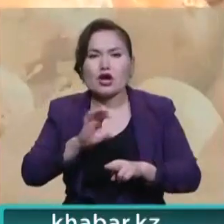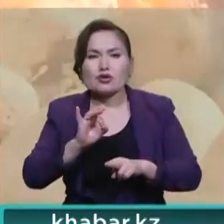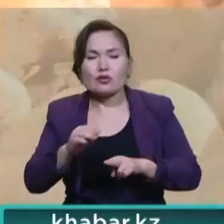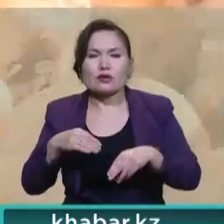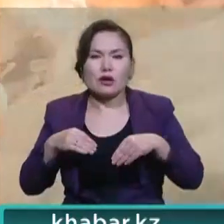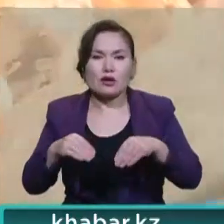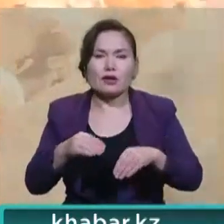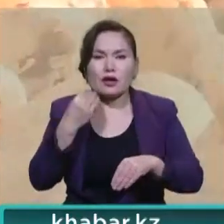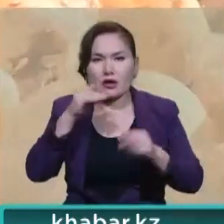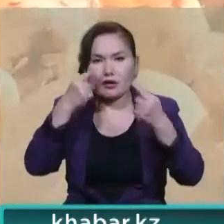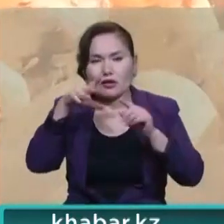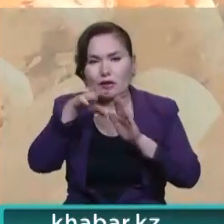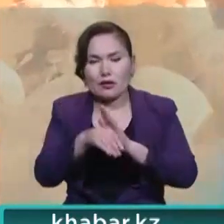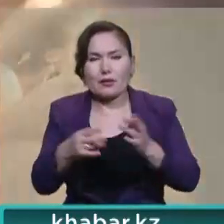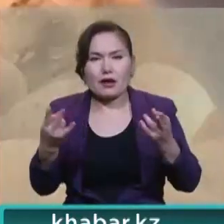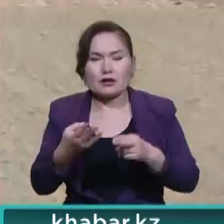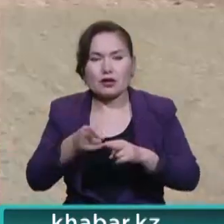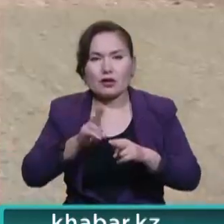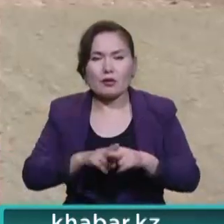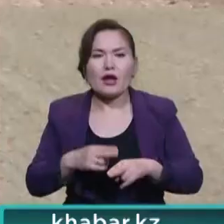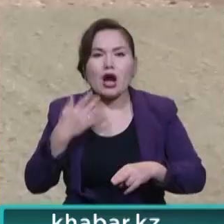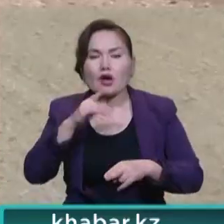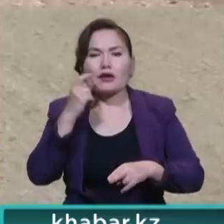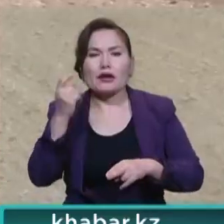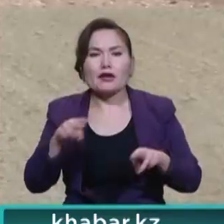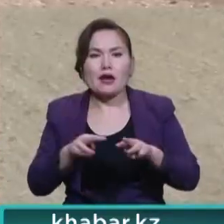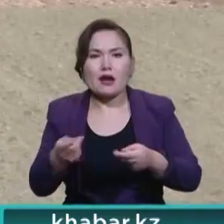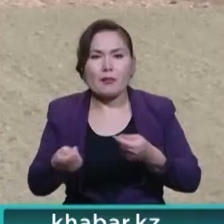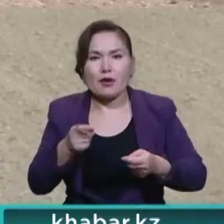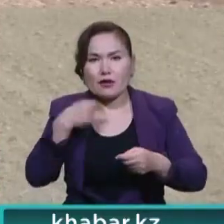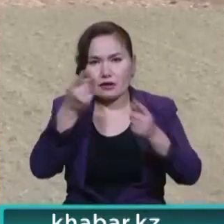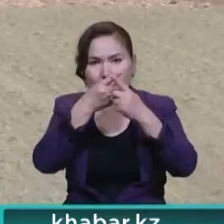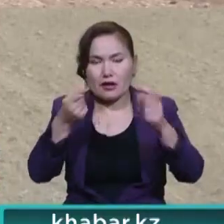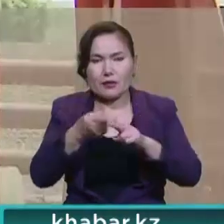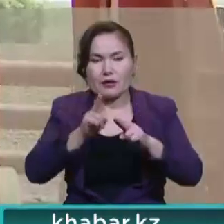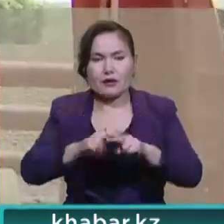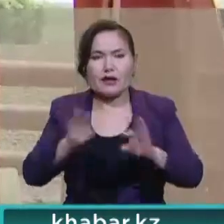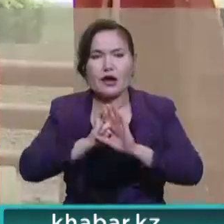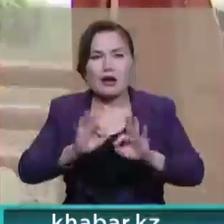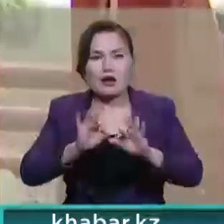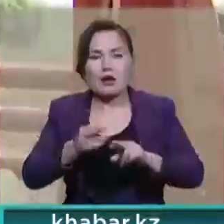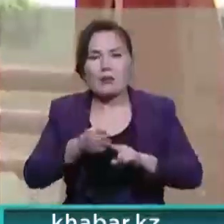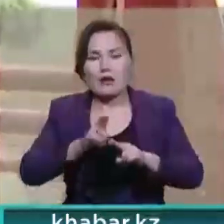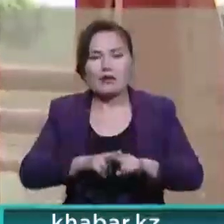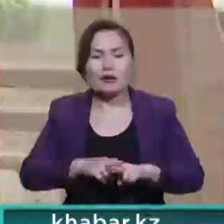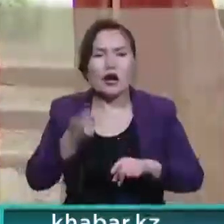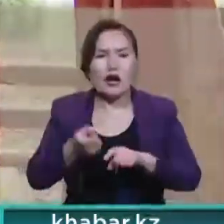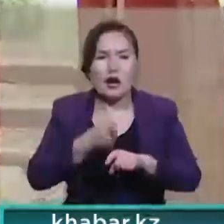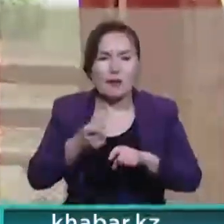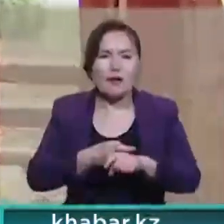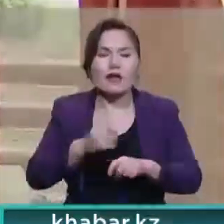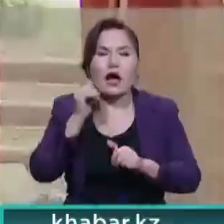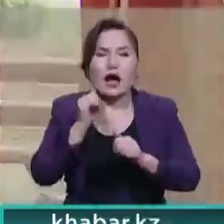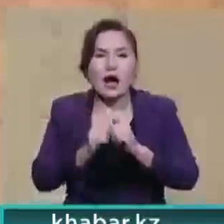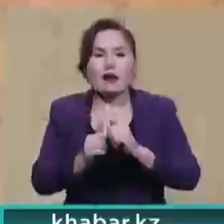өндіріске озық технологиялар енгізілуі қажет. Ұлттық экономика министрлігінің статистика жөніндегі комитетінің мәліметінше, биыл картоптың әр